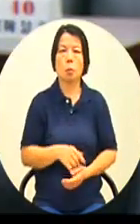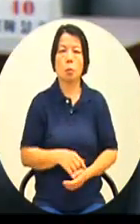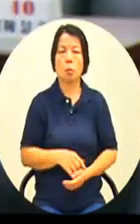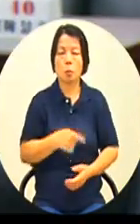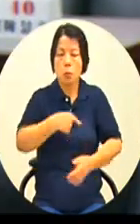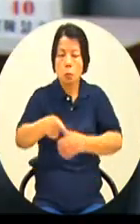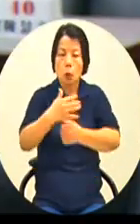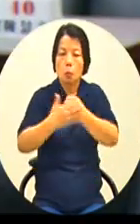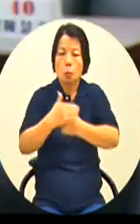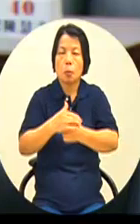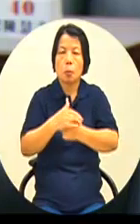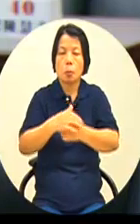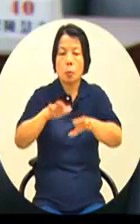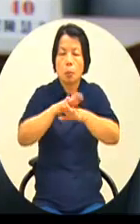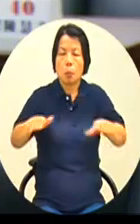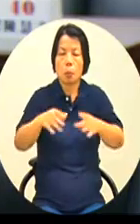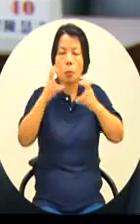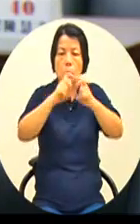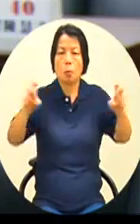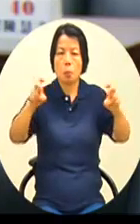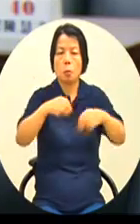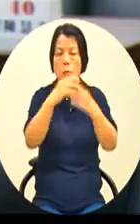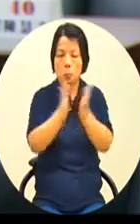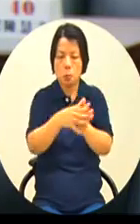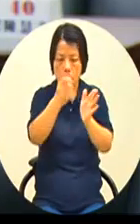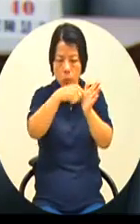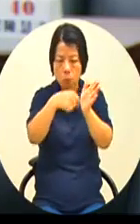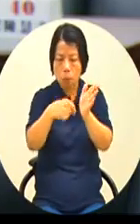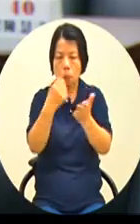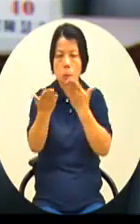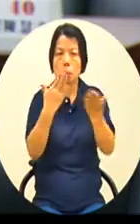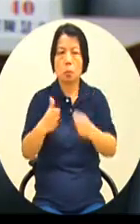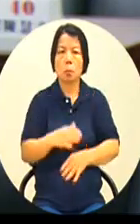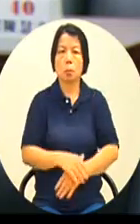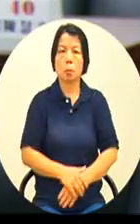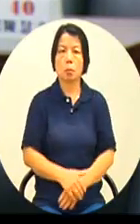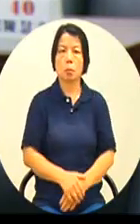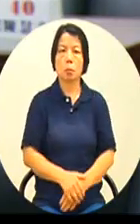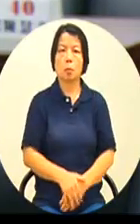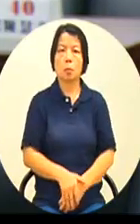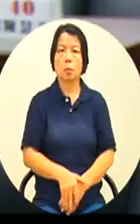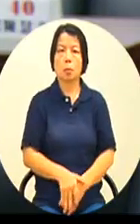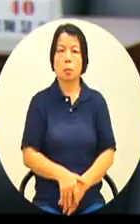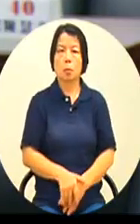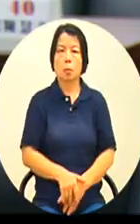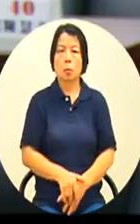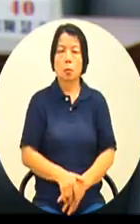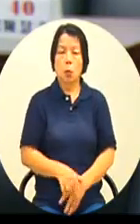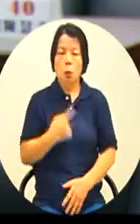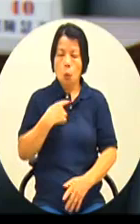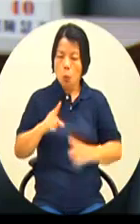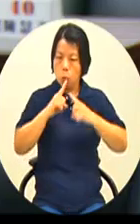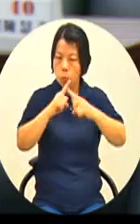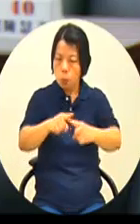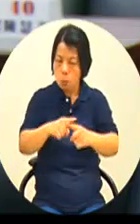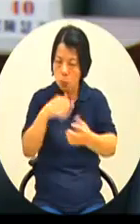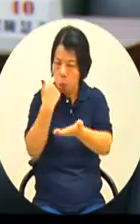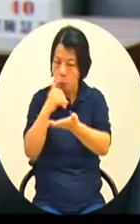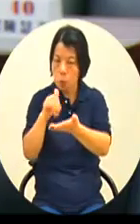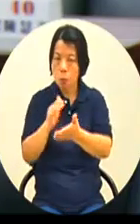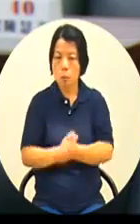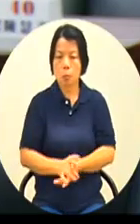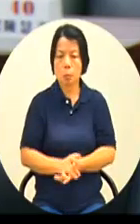迄个保安宫。吼、哦，爱写较明，无唔知，确实唔知影。所以我有一天我调你来算，